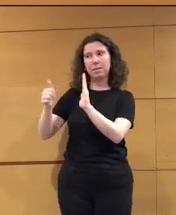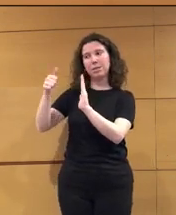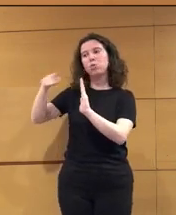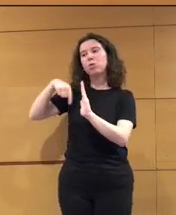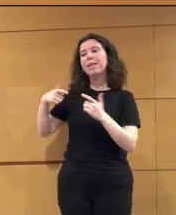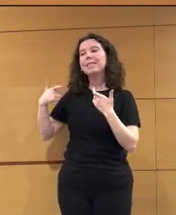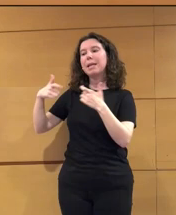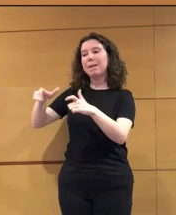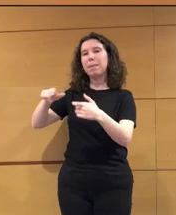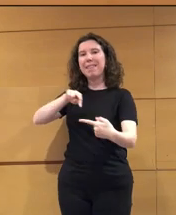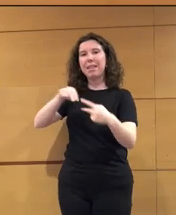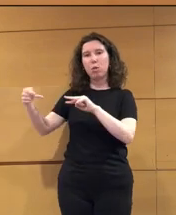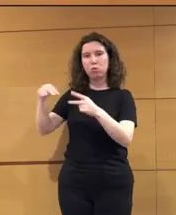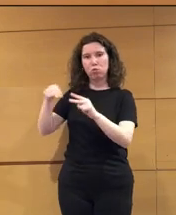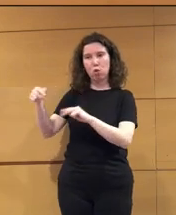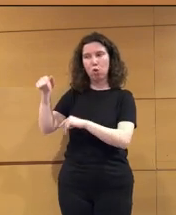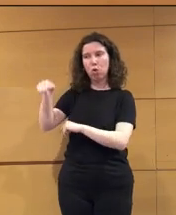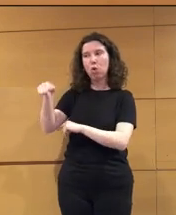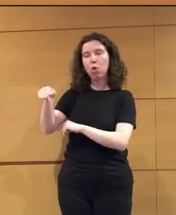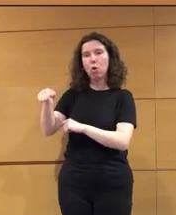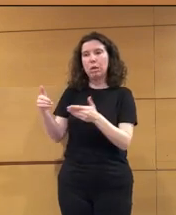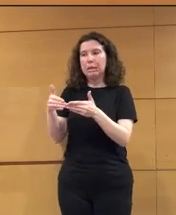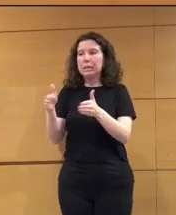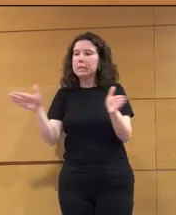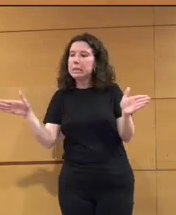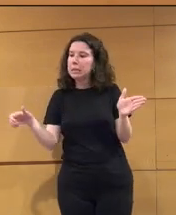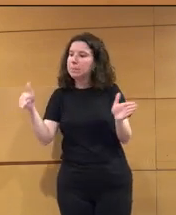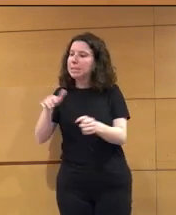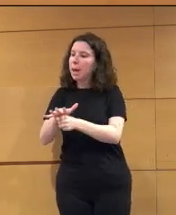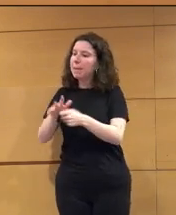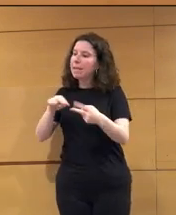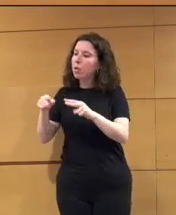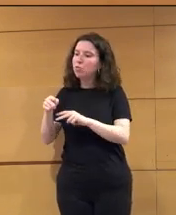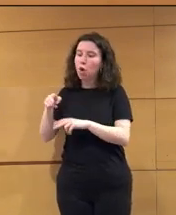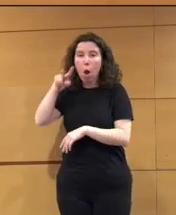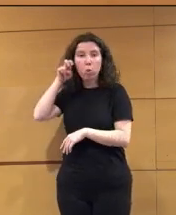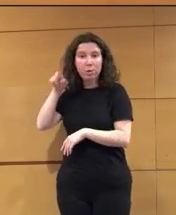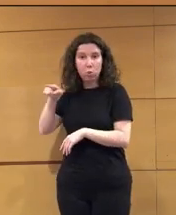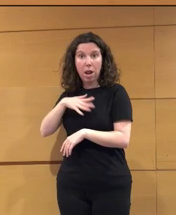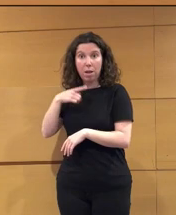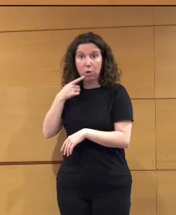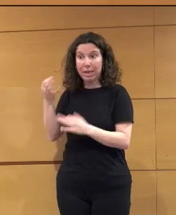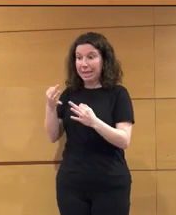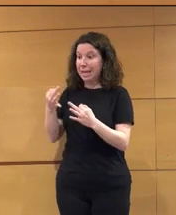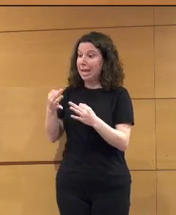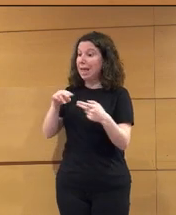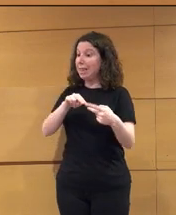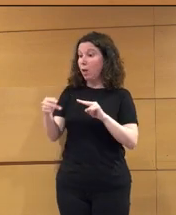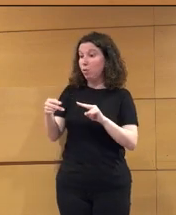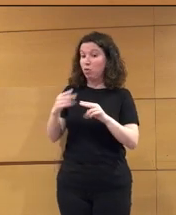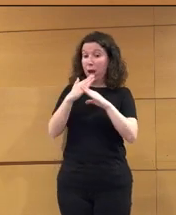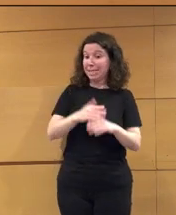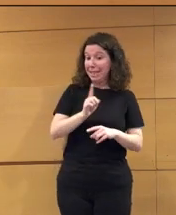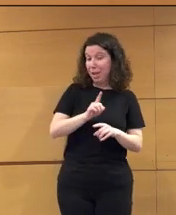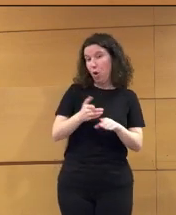traducció i hem ampliat, no, cap a traducció audiovisual. No? Ja, la traducció ja no és estàtica, sinó que som com el web 1, web 2, web